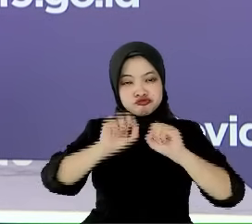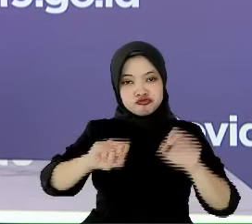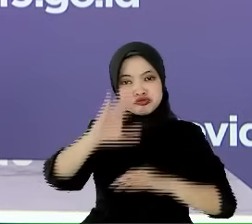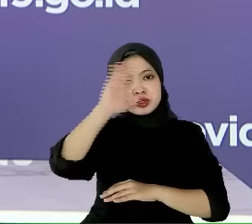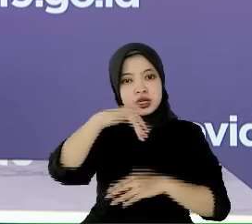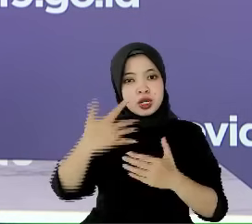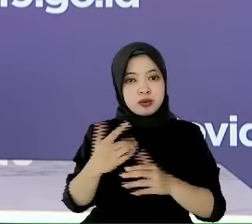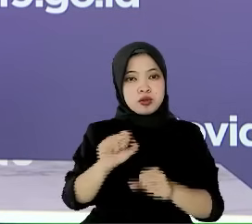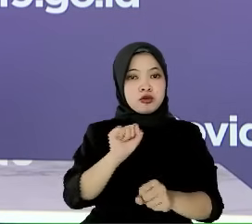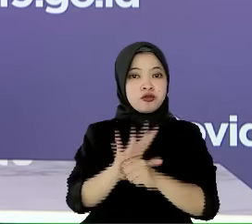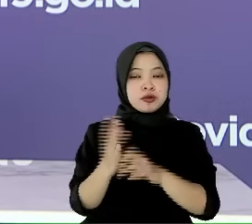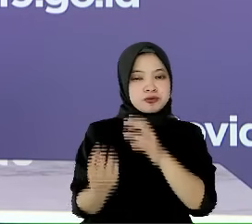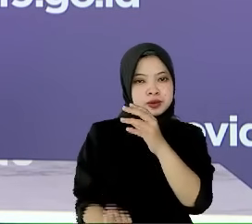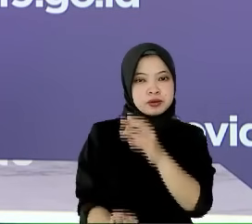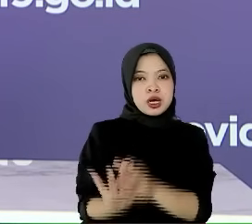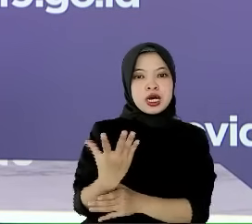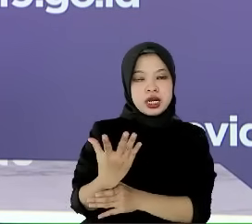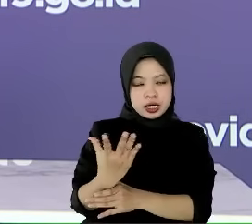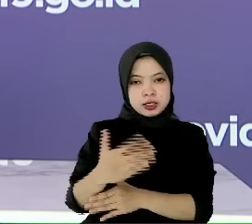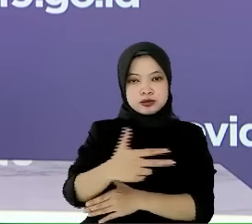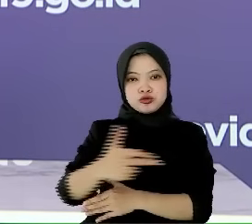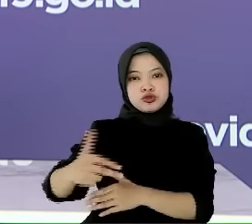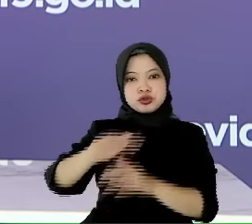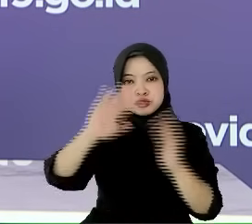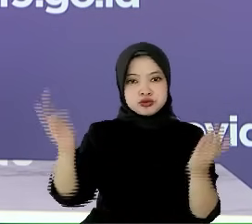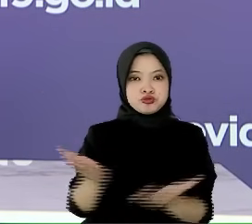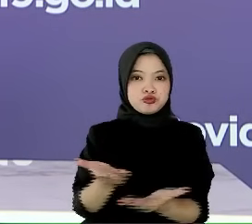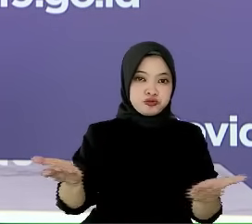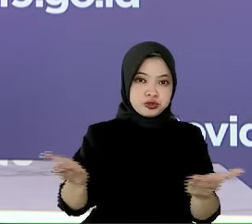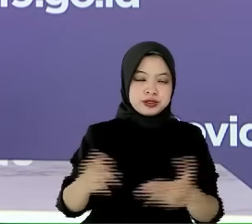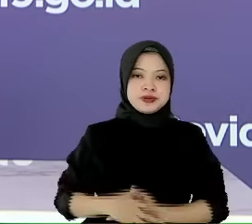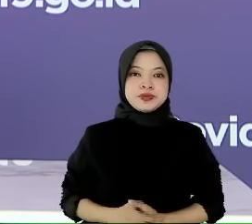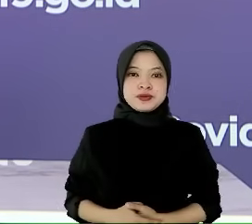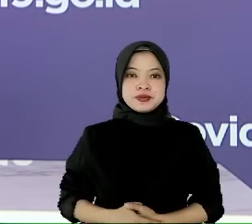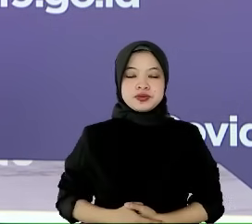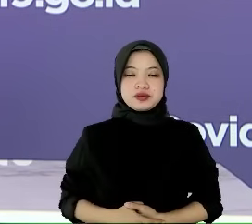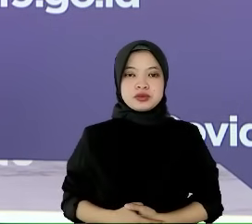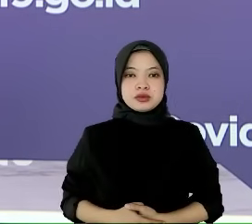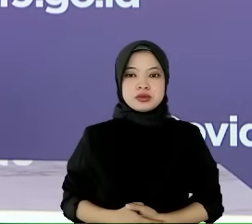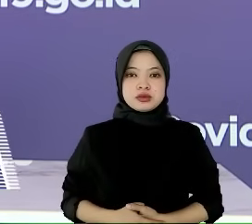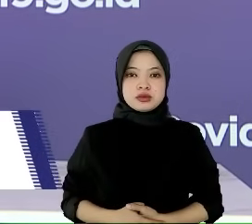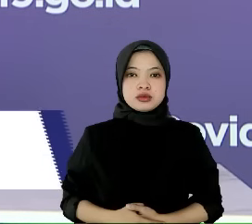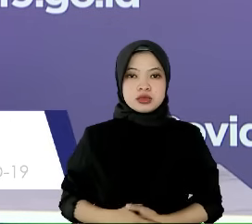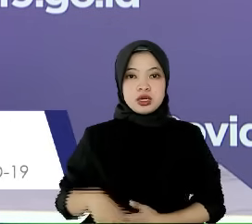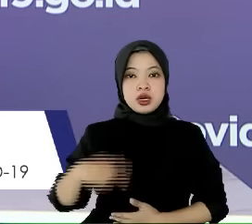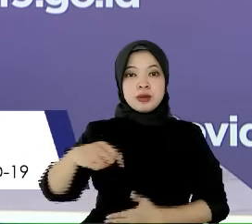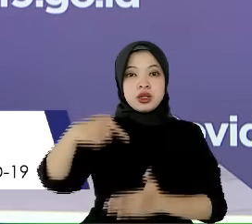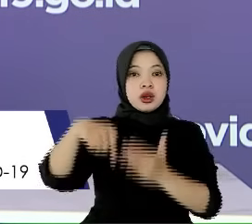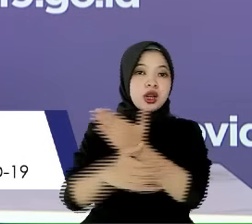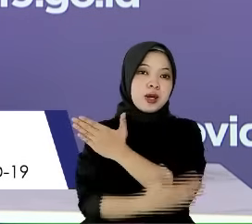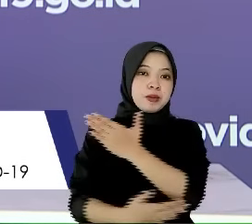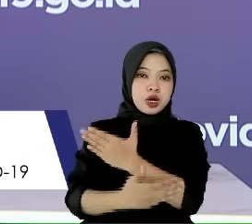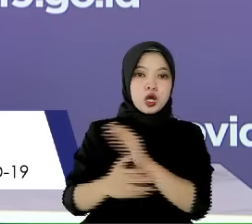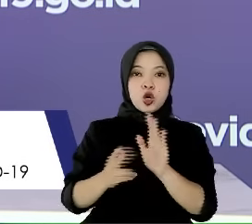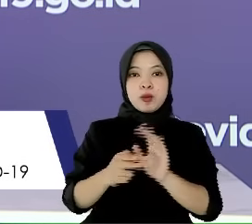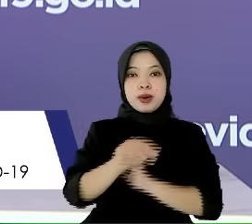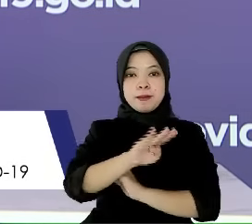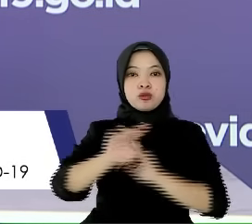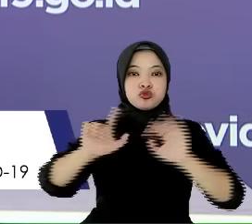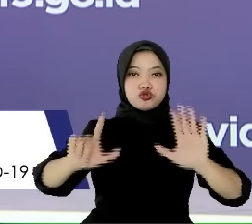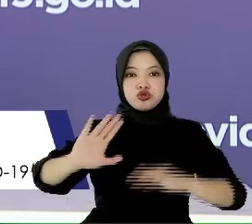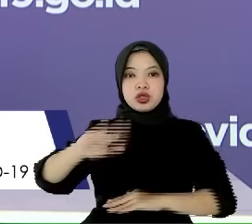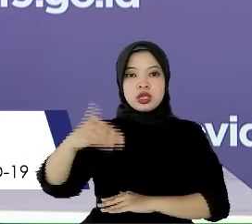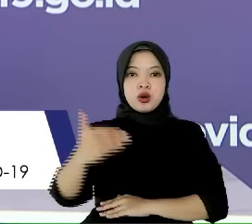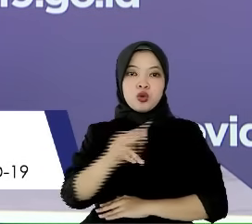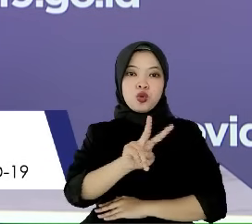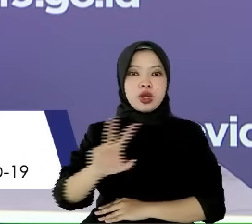menyampaikan perkembangan penanganan COVID-19 di Indonesia. Berdasarkan instruksi Mendagri nomor 47